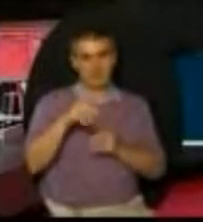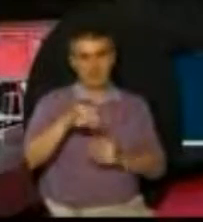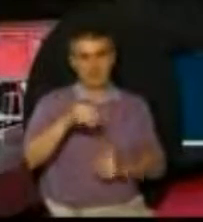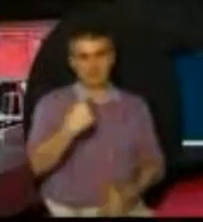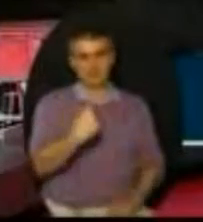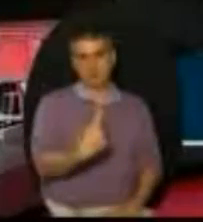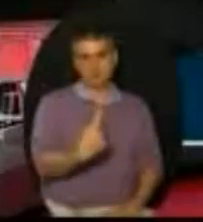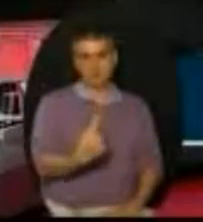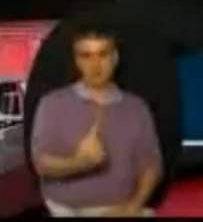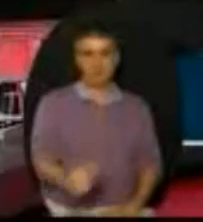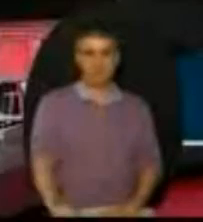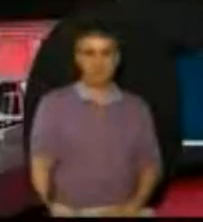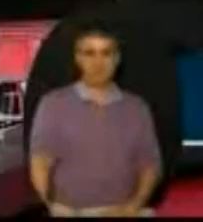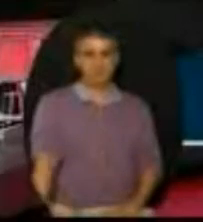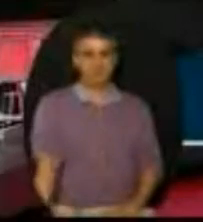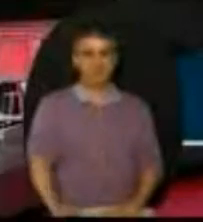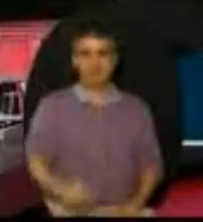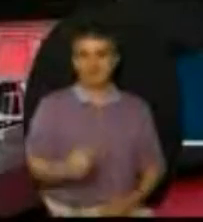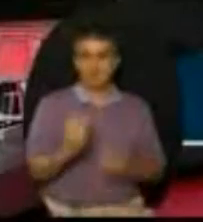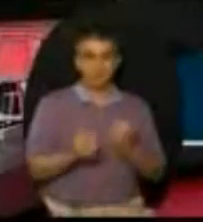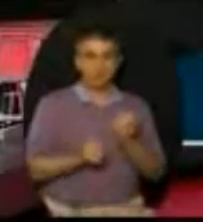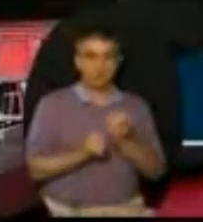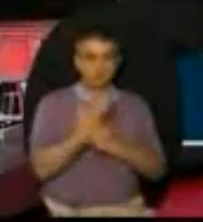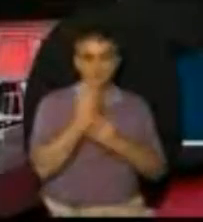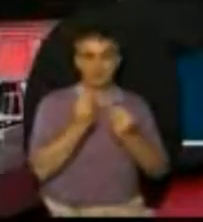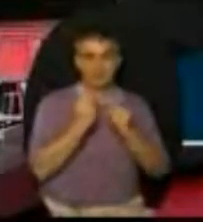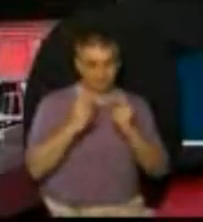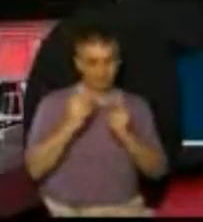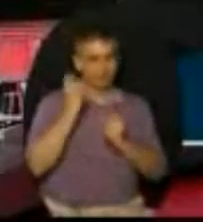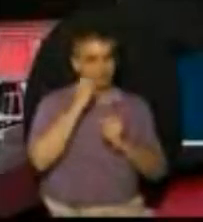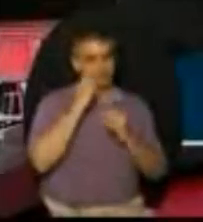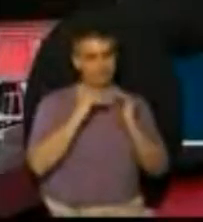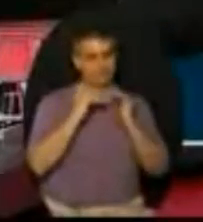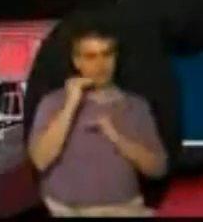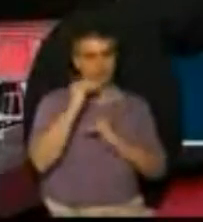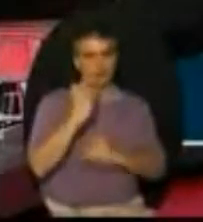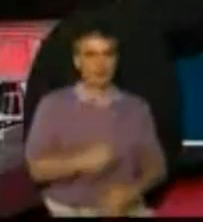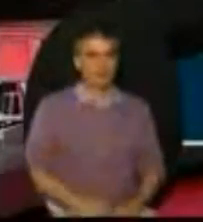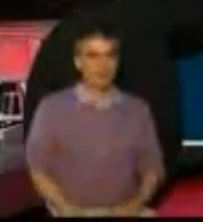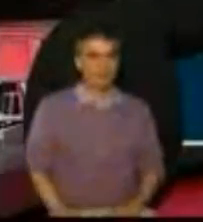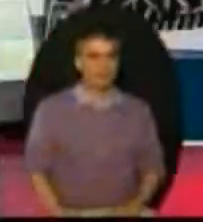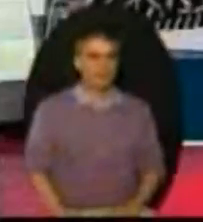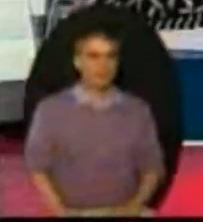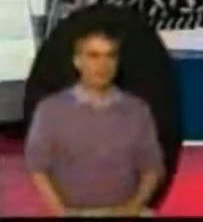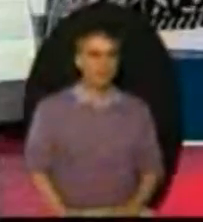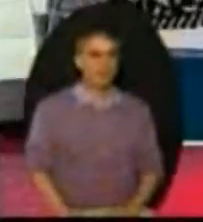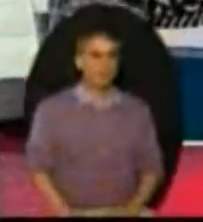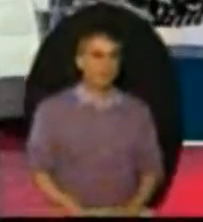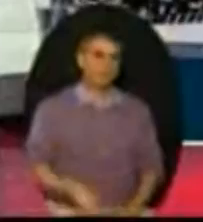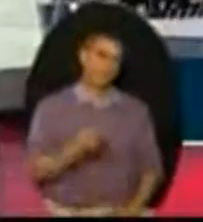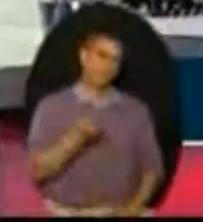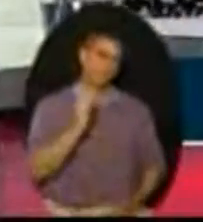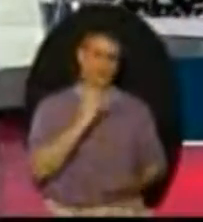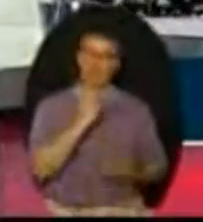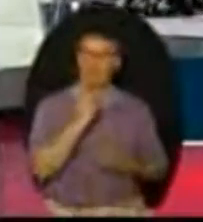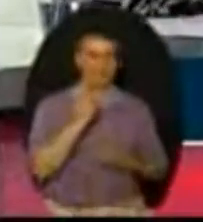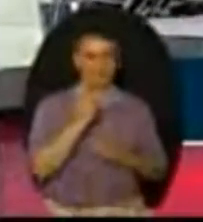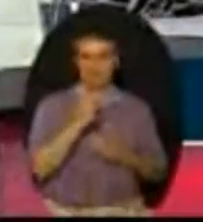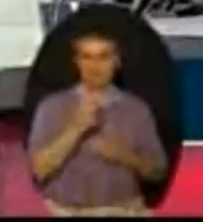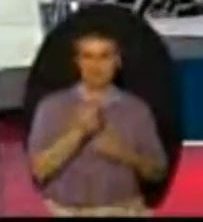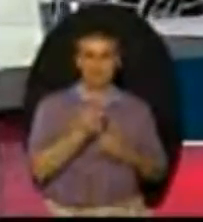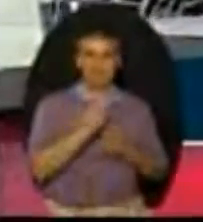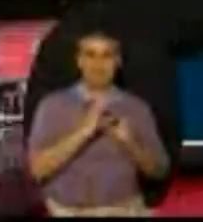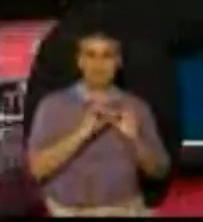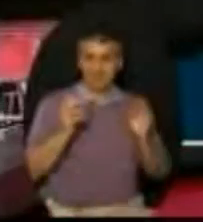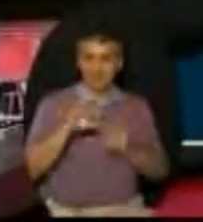כשלעצמם. כלומר, גם אם היית פותחת אטרקציות אחרות, היה עלייה ברמת הפשע. אבל בתי קזינו לא מוביל,